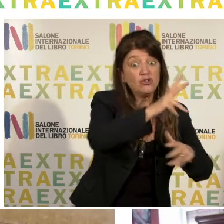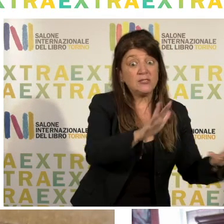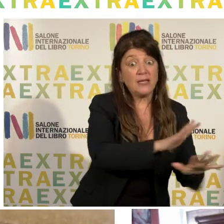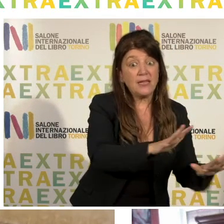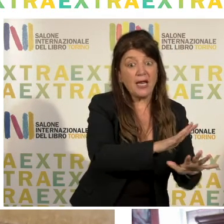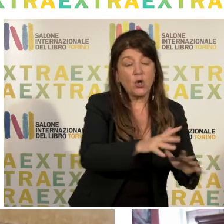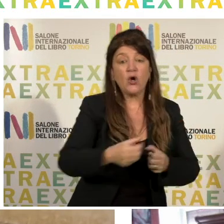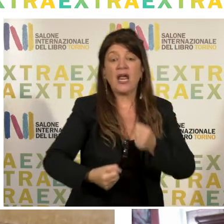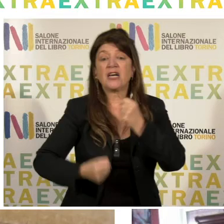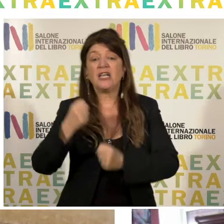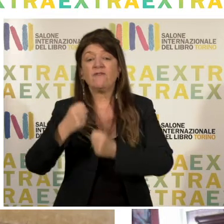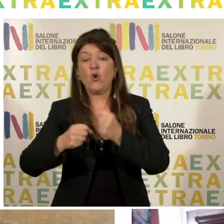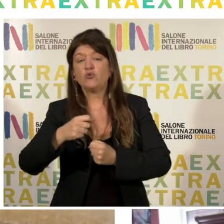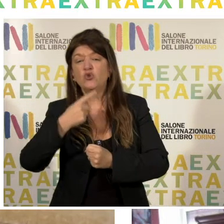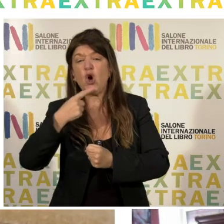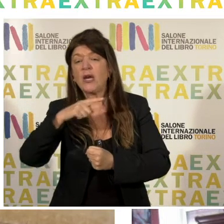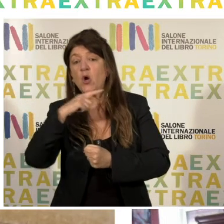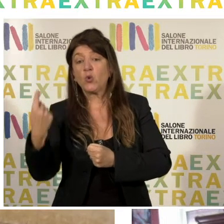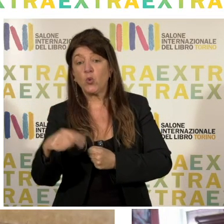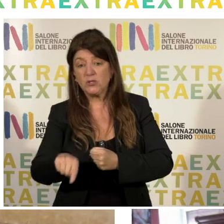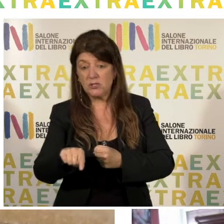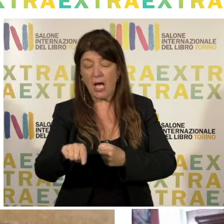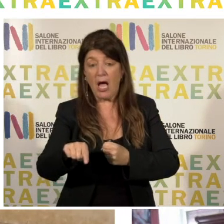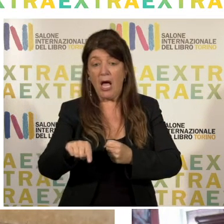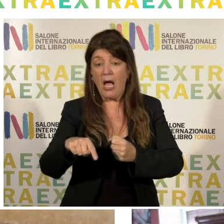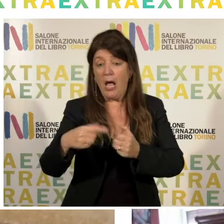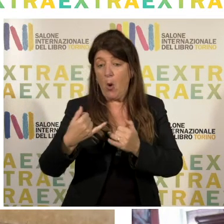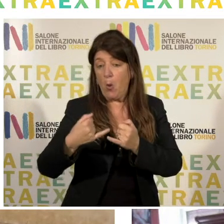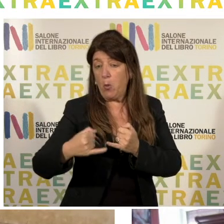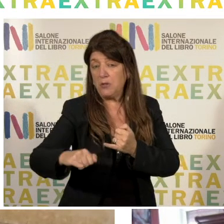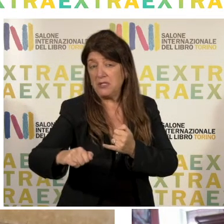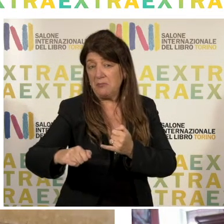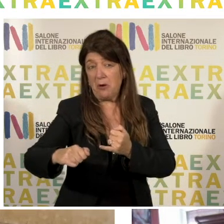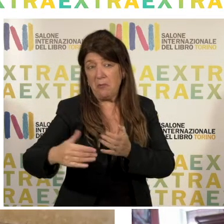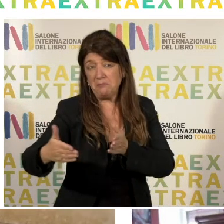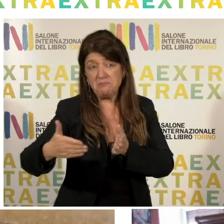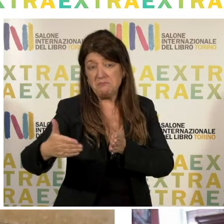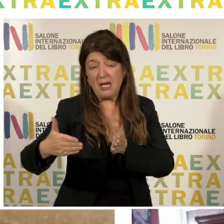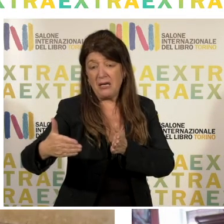russa quasi immediatamente dopo la primissima fase,